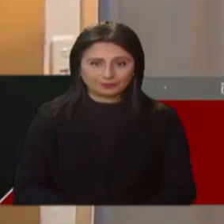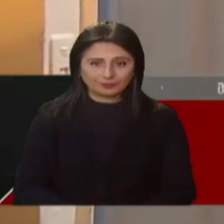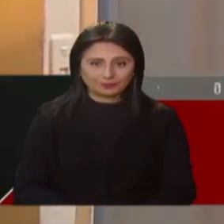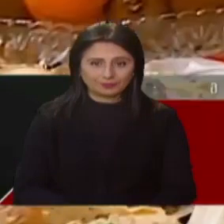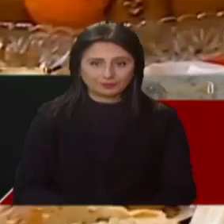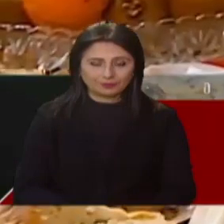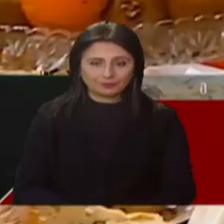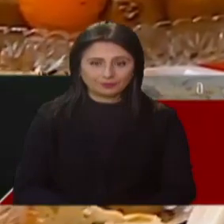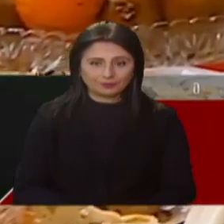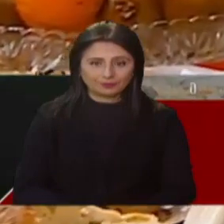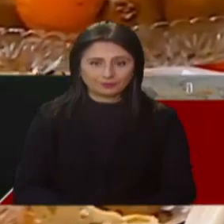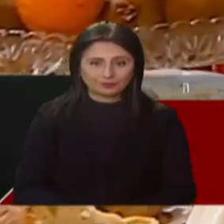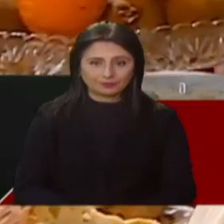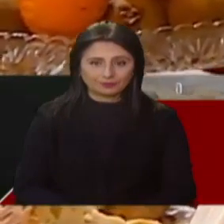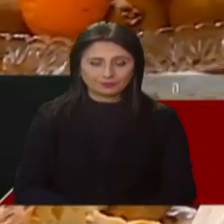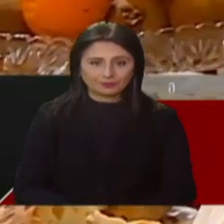Сена варцинасе,